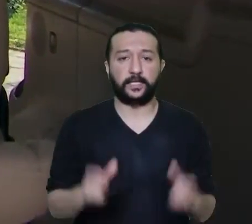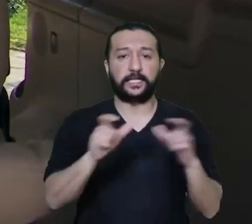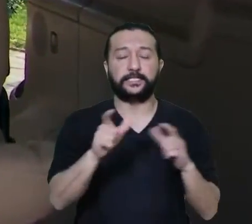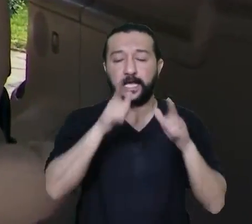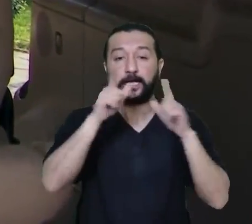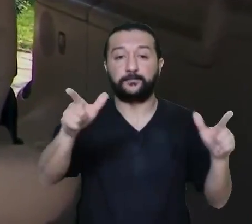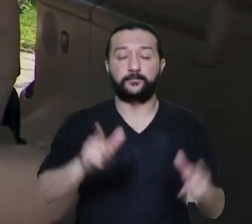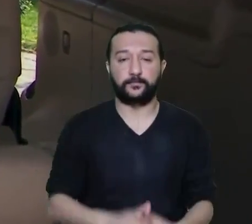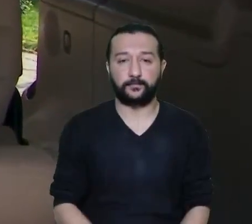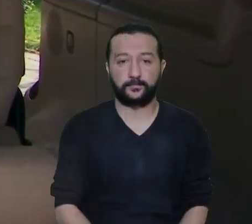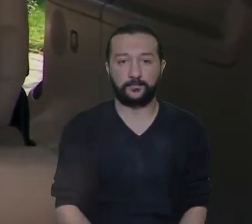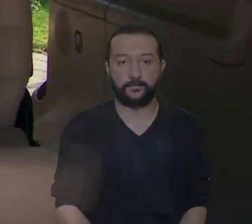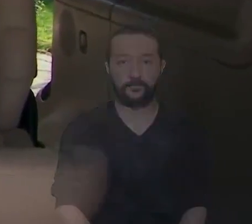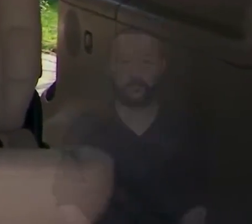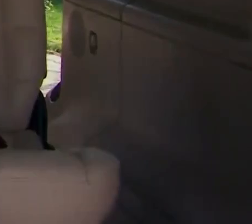Sarp!